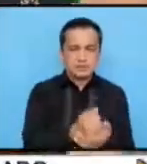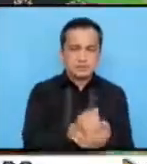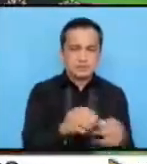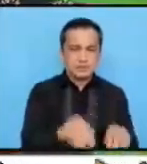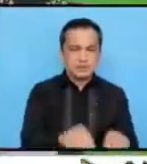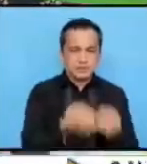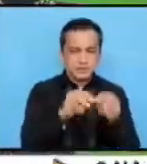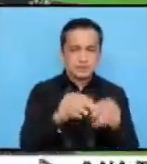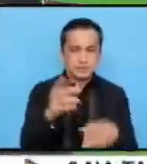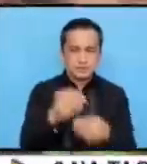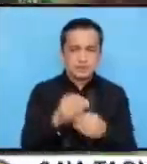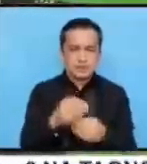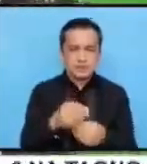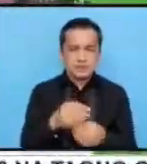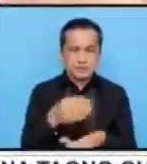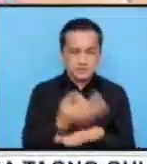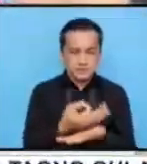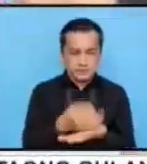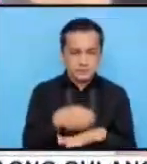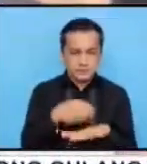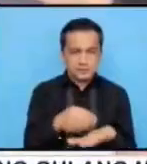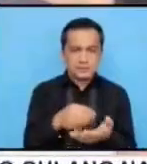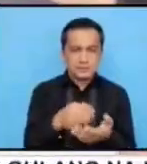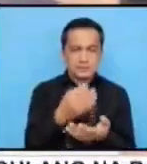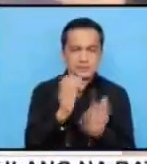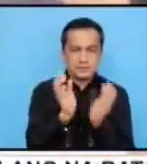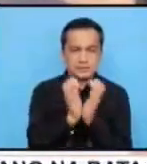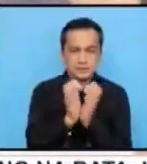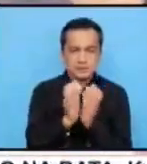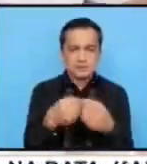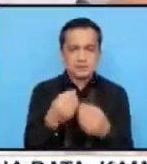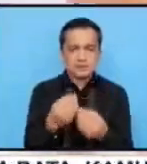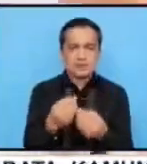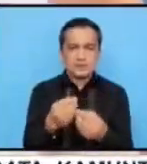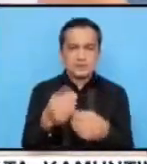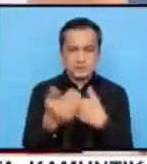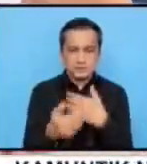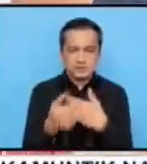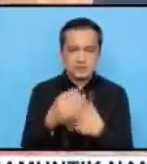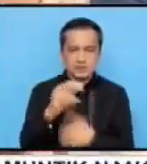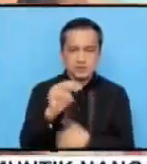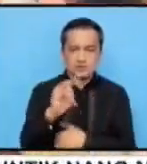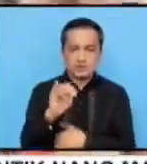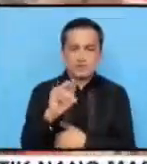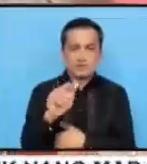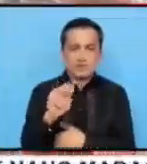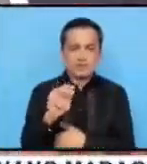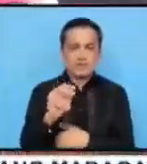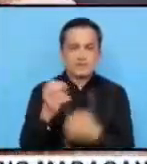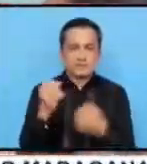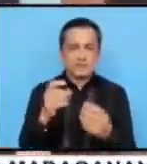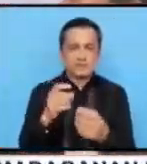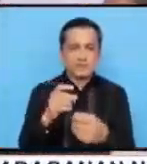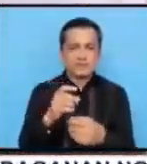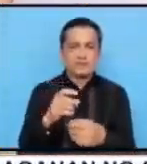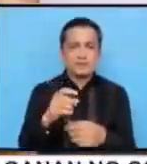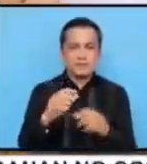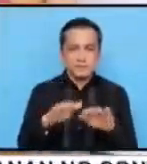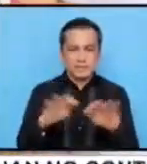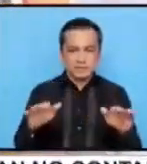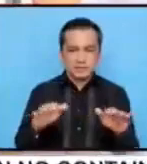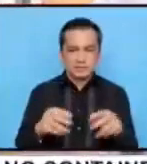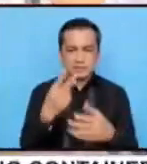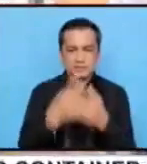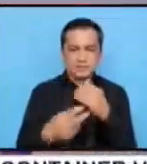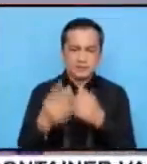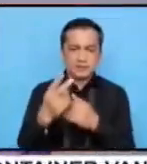sa tulong pinansyal ng DSWD, nabigyan din ng Nutriban ang daan-daang bata sa dalawang lungsod mula naman kay Senator